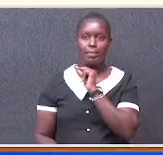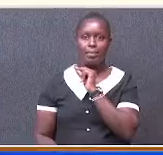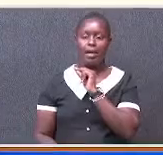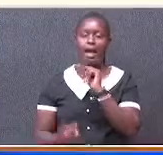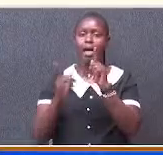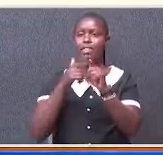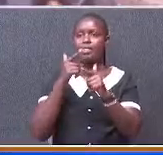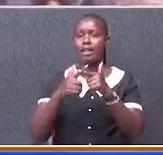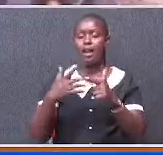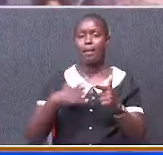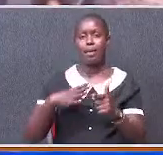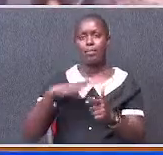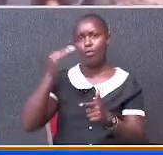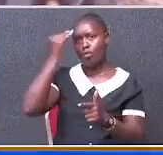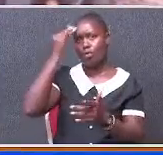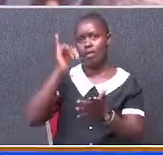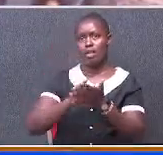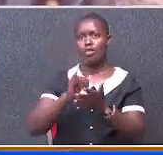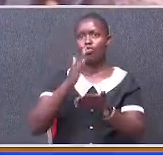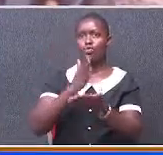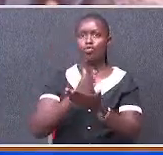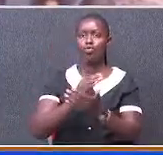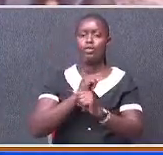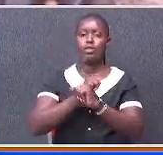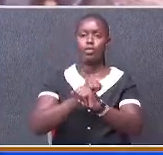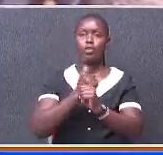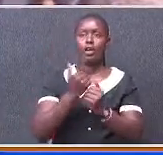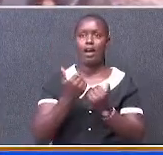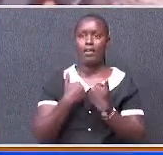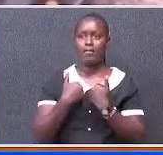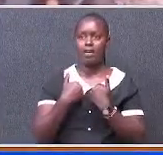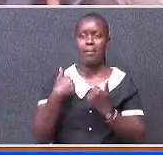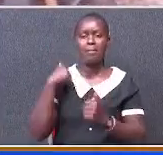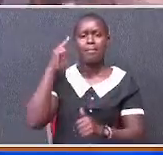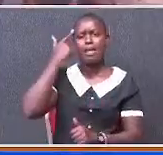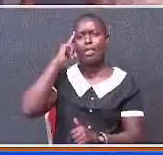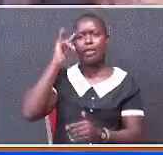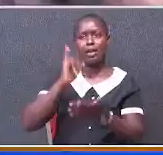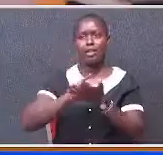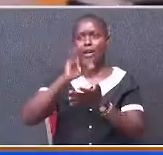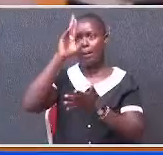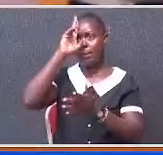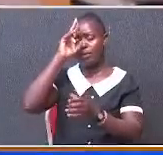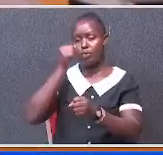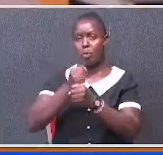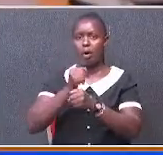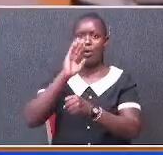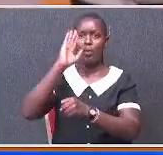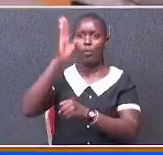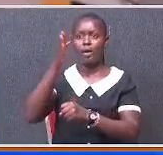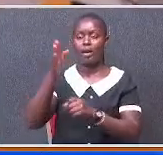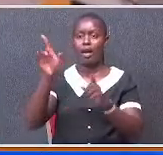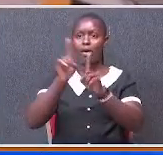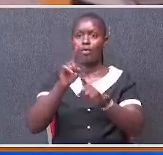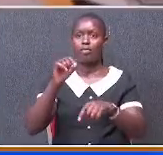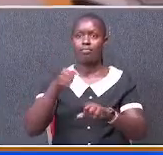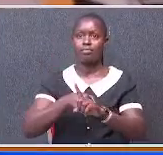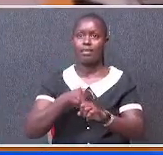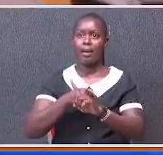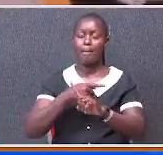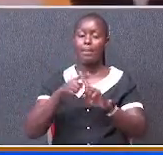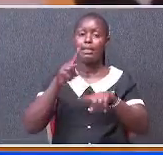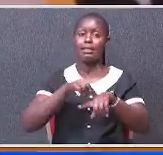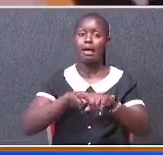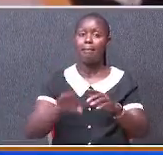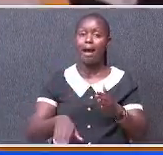Alafu watu watajua ya kwamba tuna security. Nilikuwa nafikiria kwamba polisi wanafanya kazi. Vile nimefika hapa,